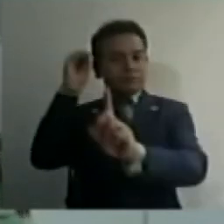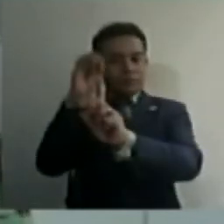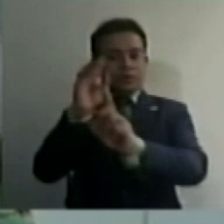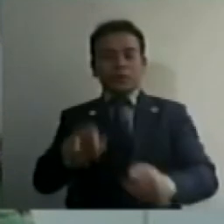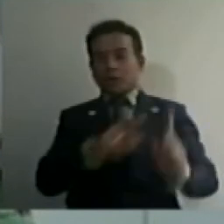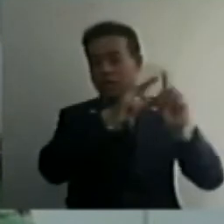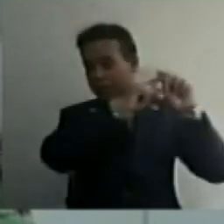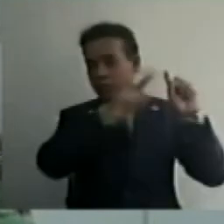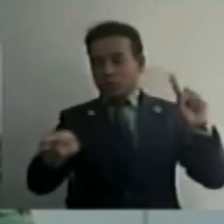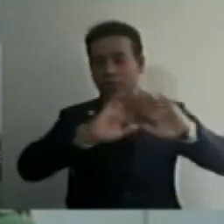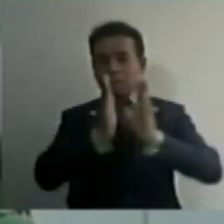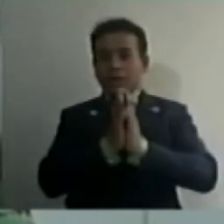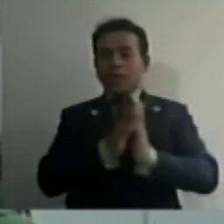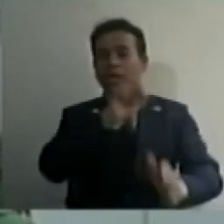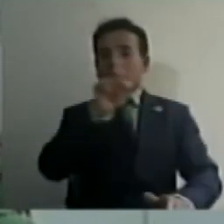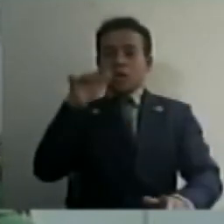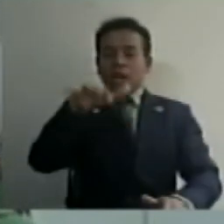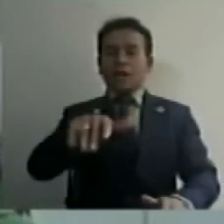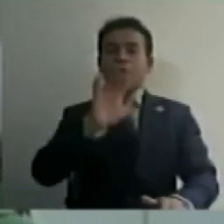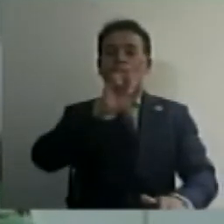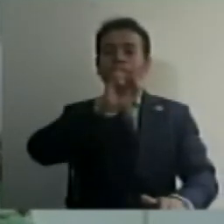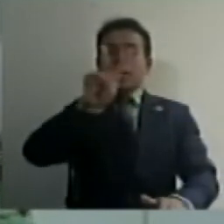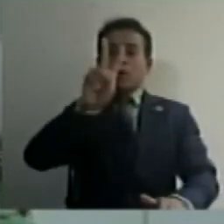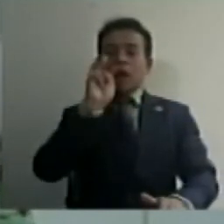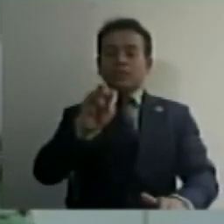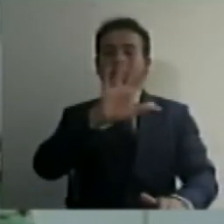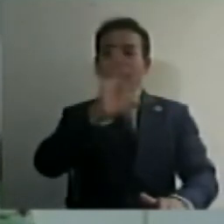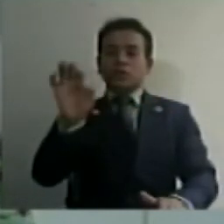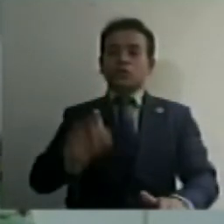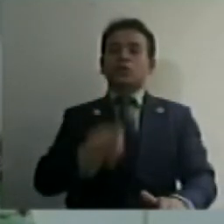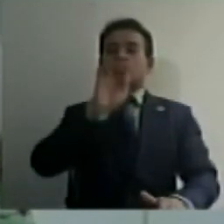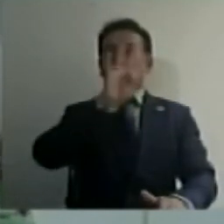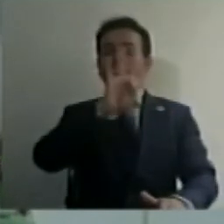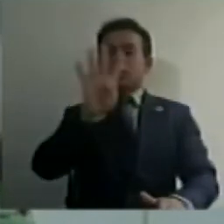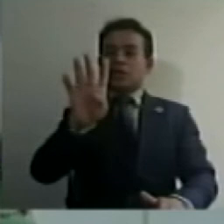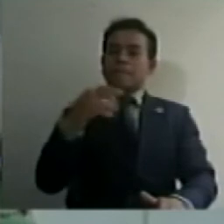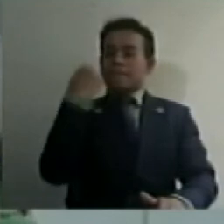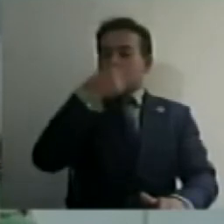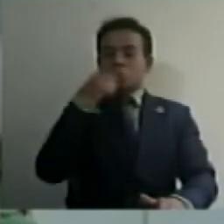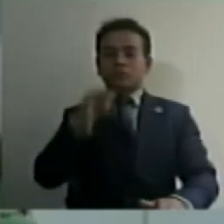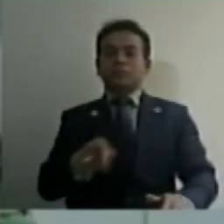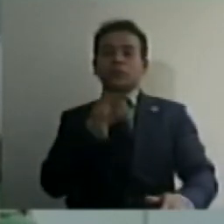11,12,544 জনকে মোবাইল টেলিফোন এবং ওয়েবসাইটের মাধ্যমে স্বাস্থ্য পরামর্শ দেওয়া হয়েছে।